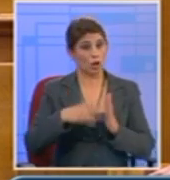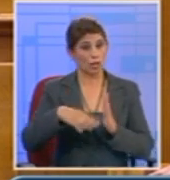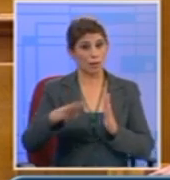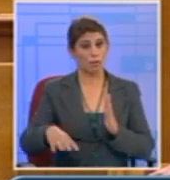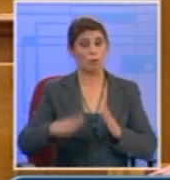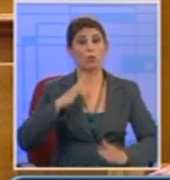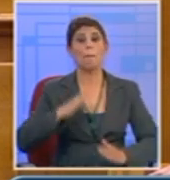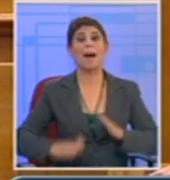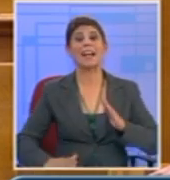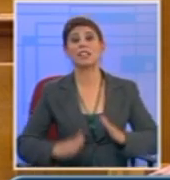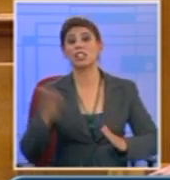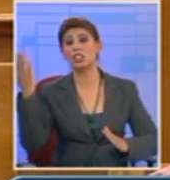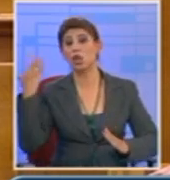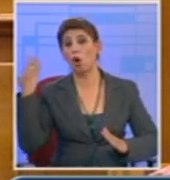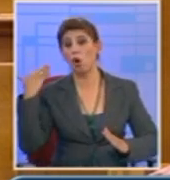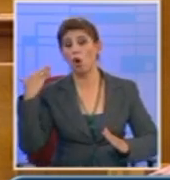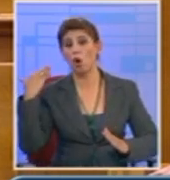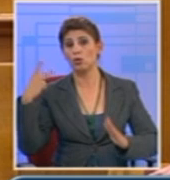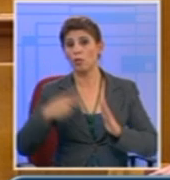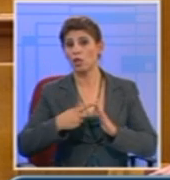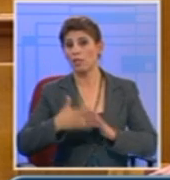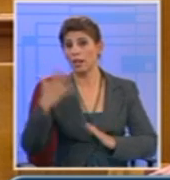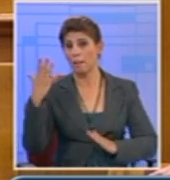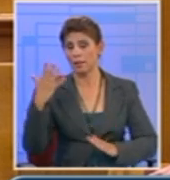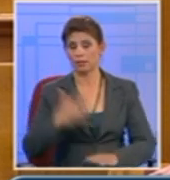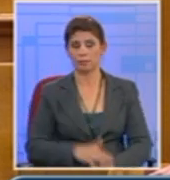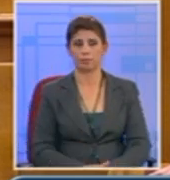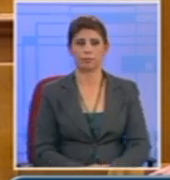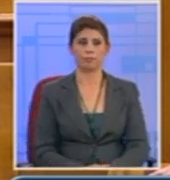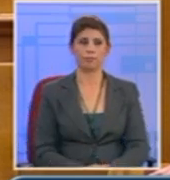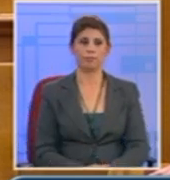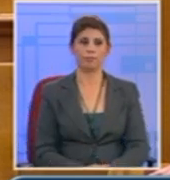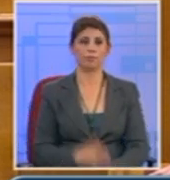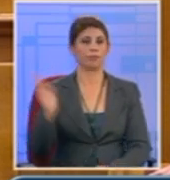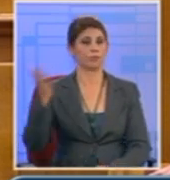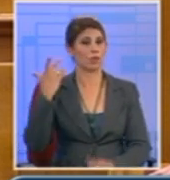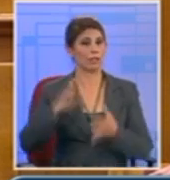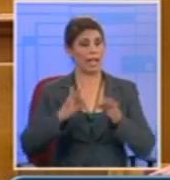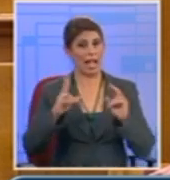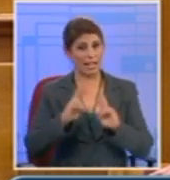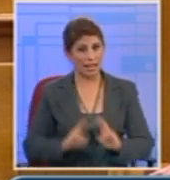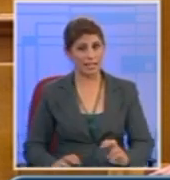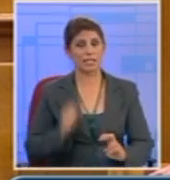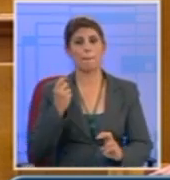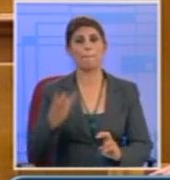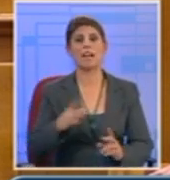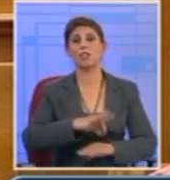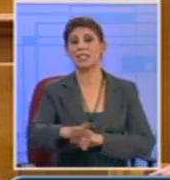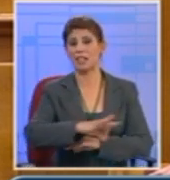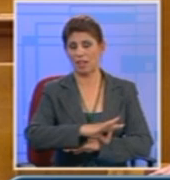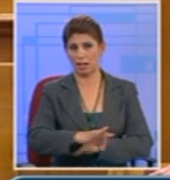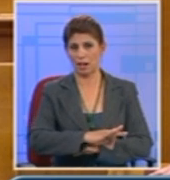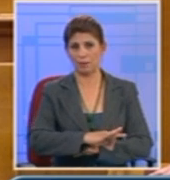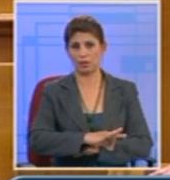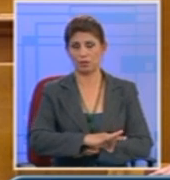του μαρτίου του 2015 όταν ανέλυσε με αριθμούς και